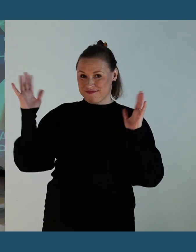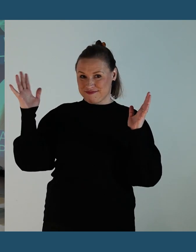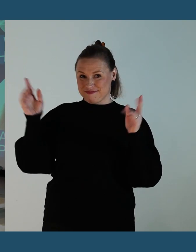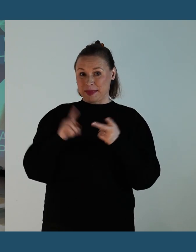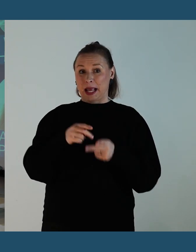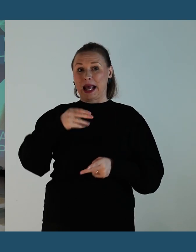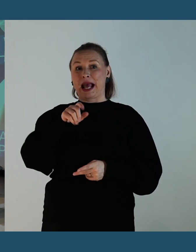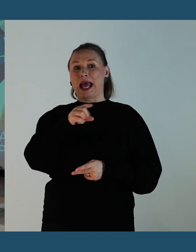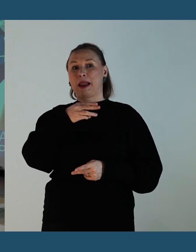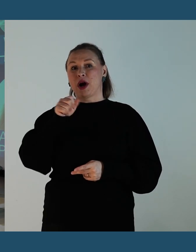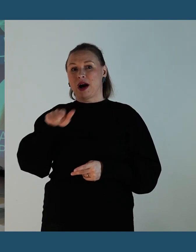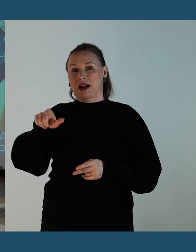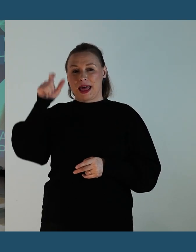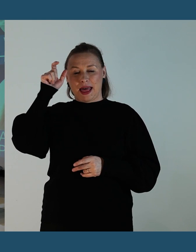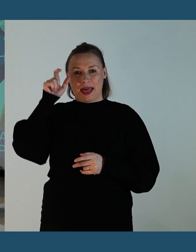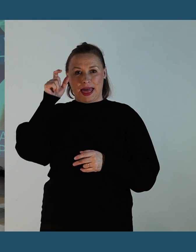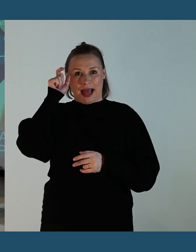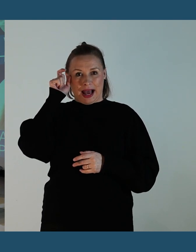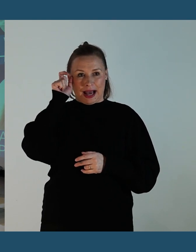Anita Helman SDP,